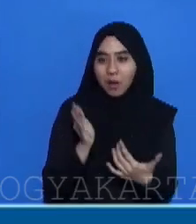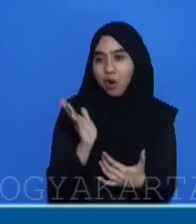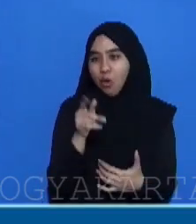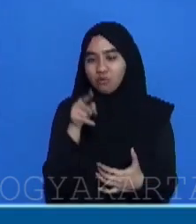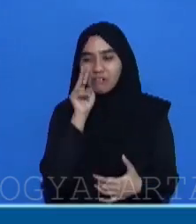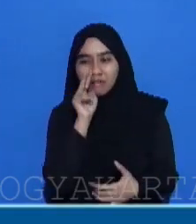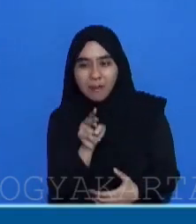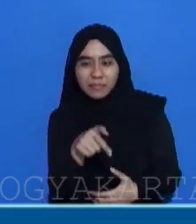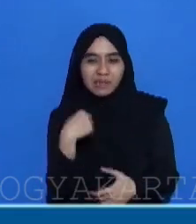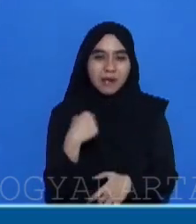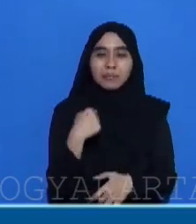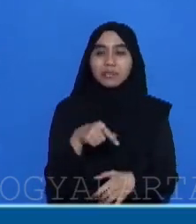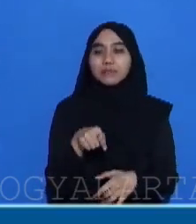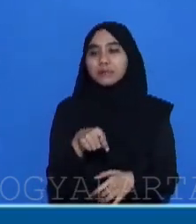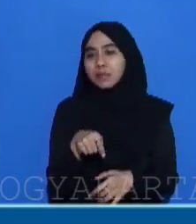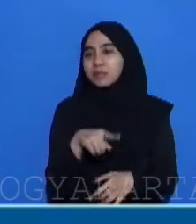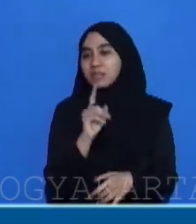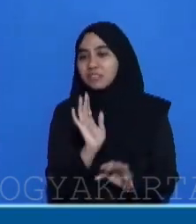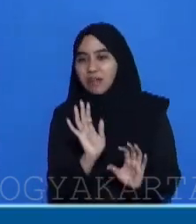SAG nuaken kapitunan